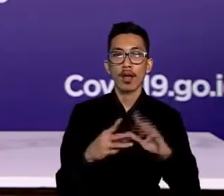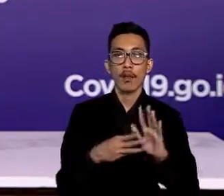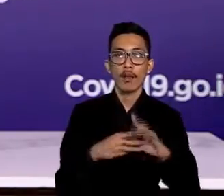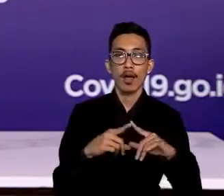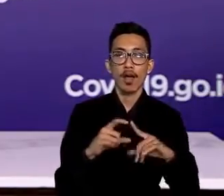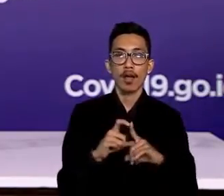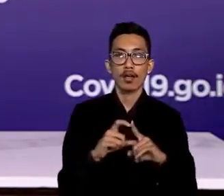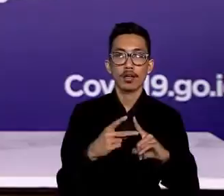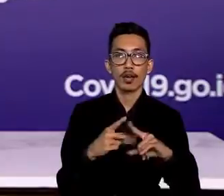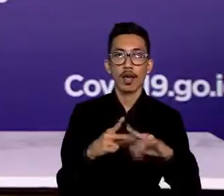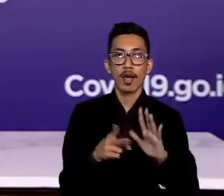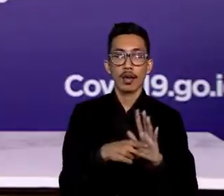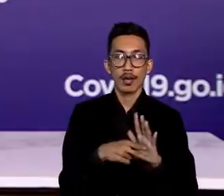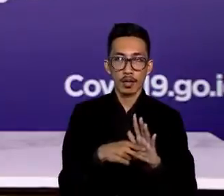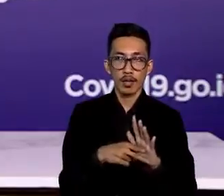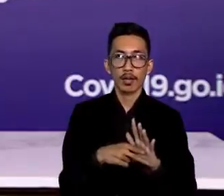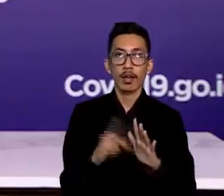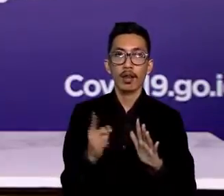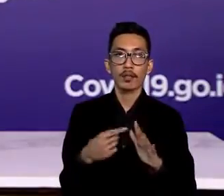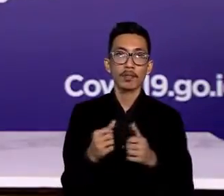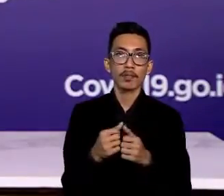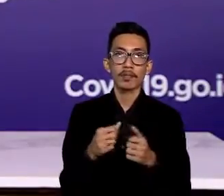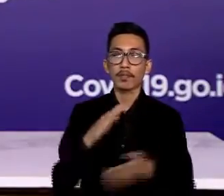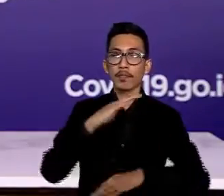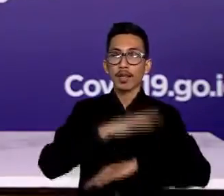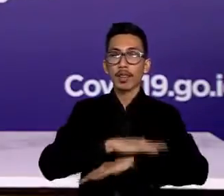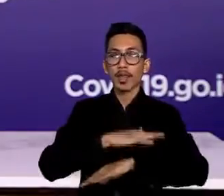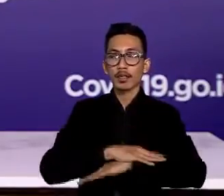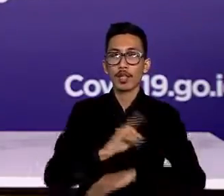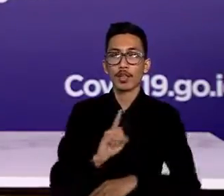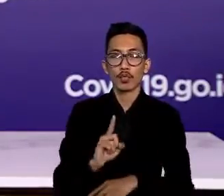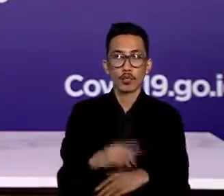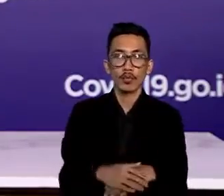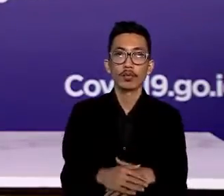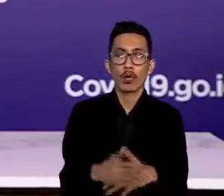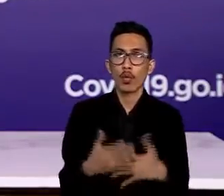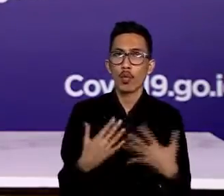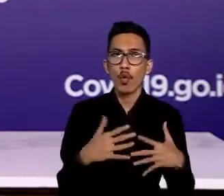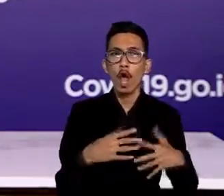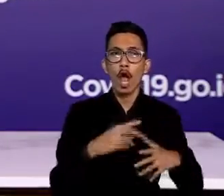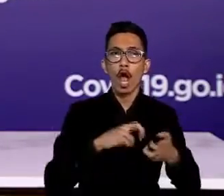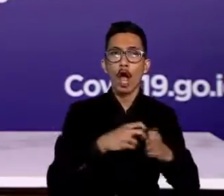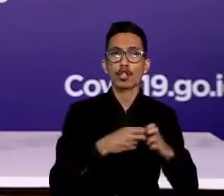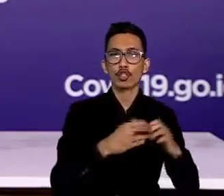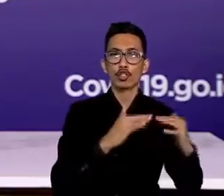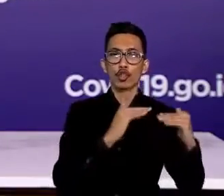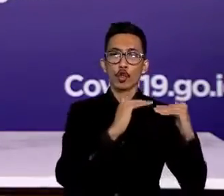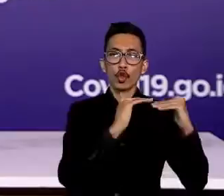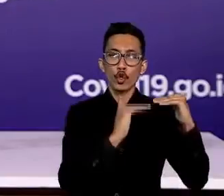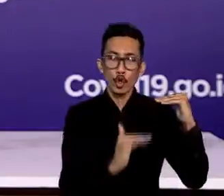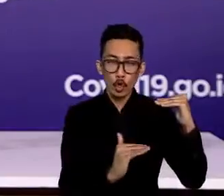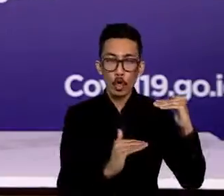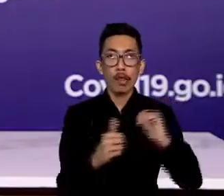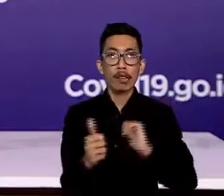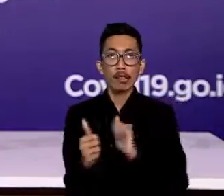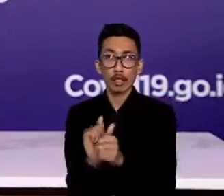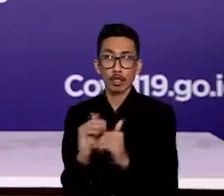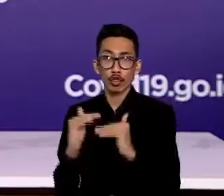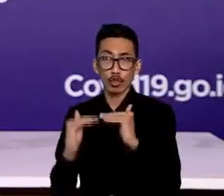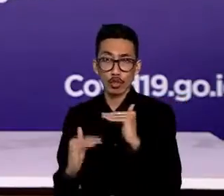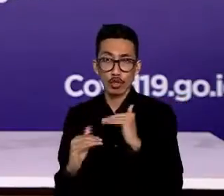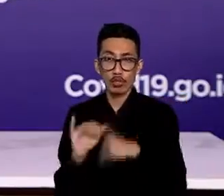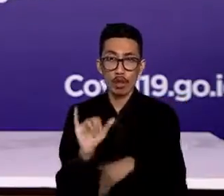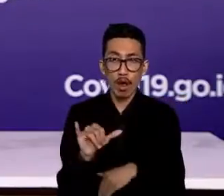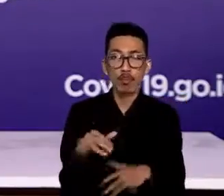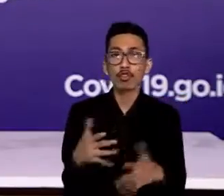fiedan breakfast BeritaSatu akhir-akhir ini jumlah kasus baru harian turun apakah karena jumlah orang yang kita sudah menurun Lalu bagaimana